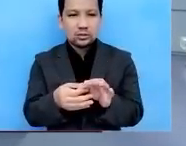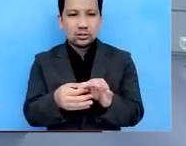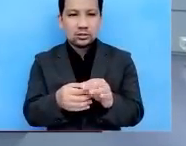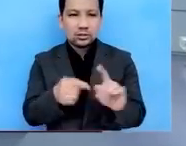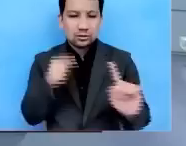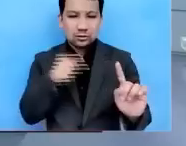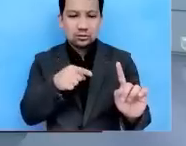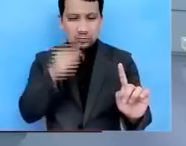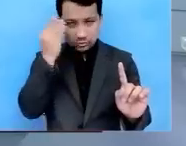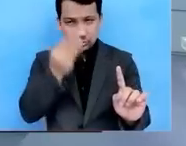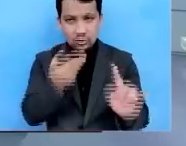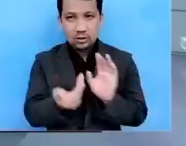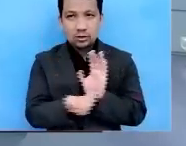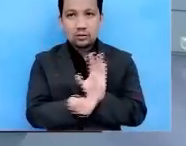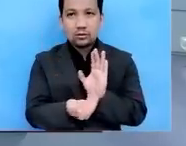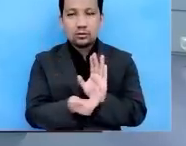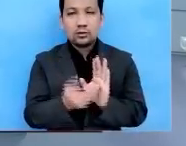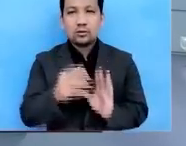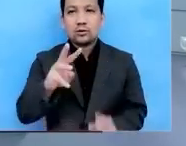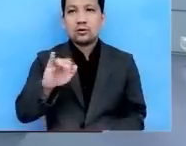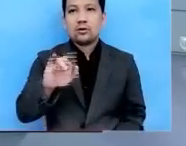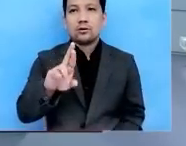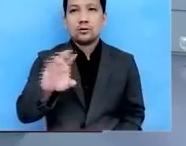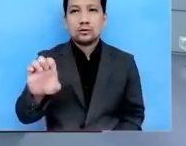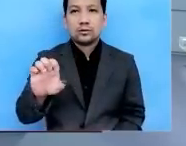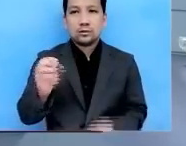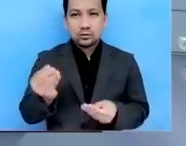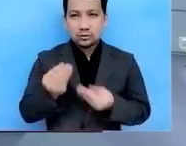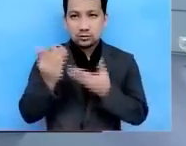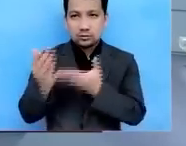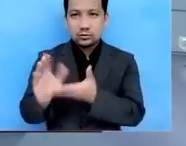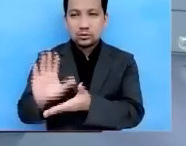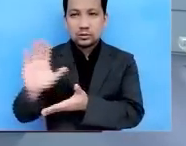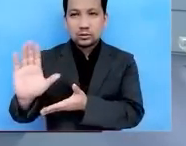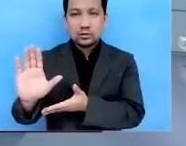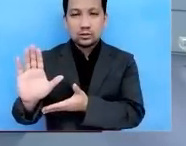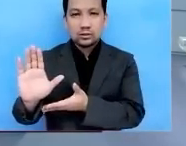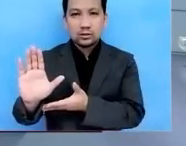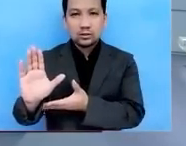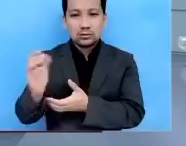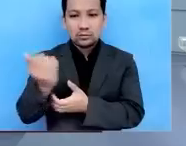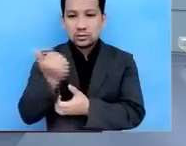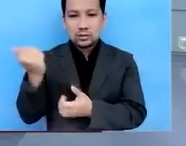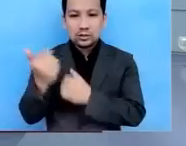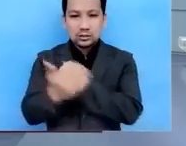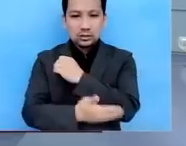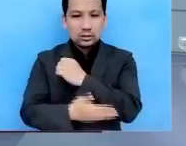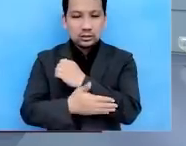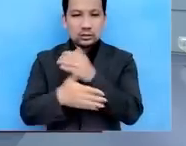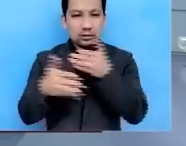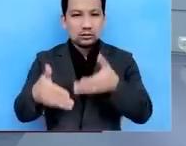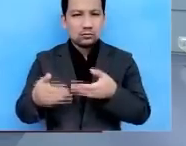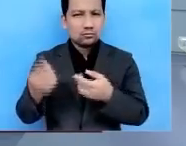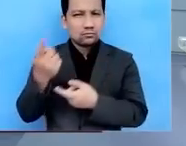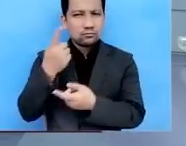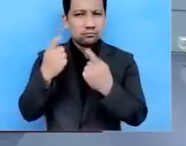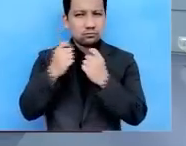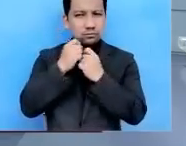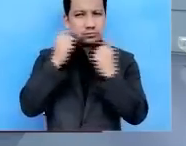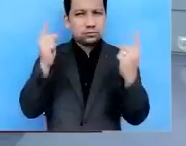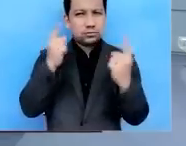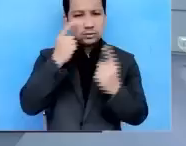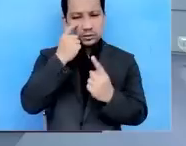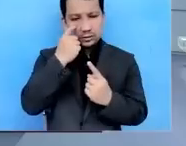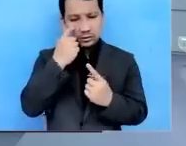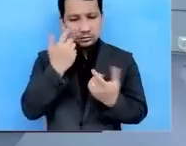nito. At ang wiretaps na ito, ibinigay raw sa kanya ng ibang bansa. Marami ang nagulat dito,